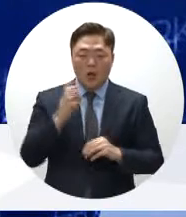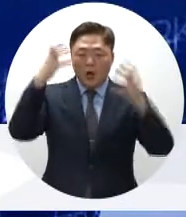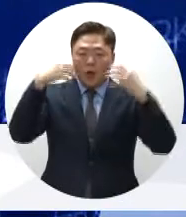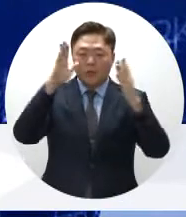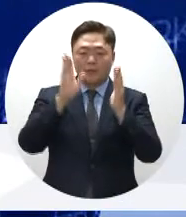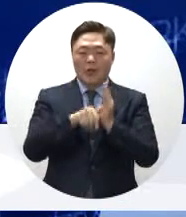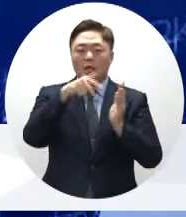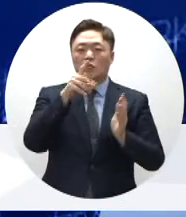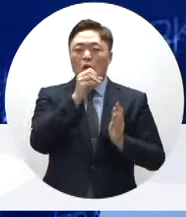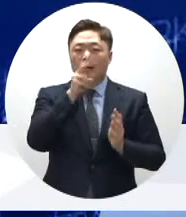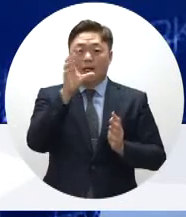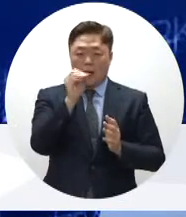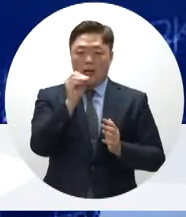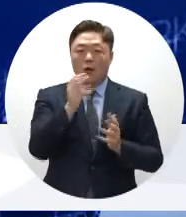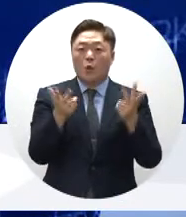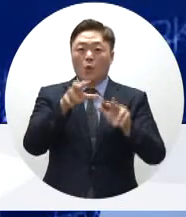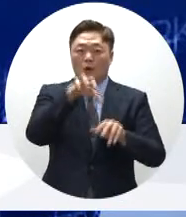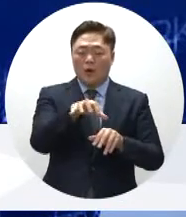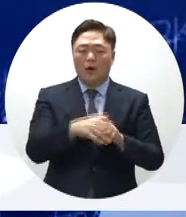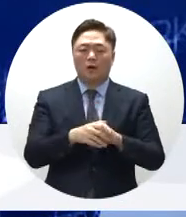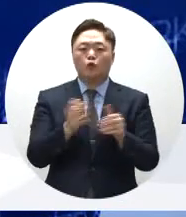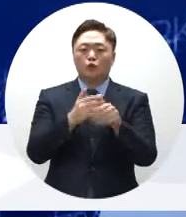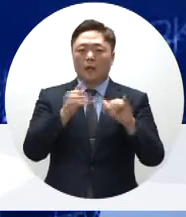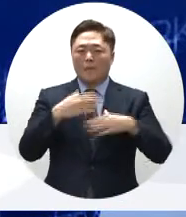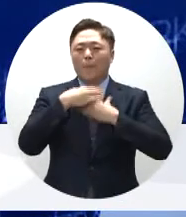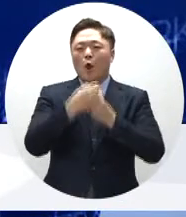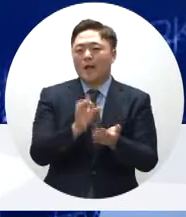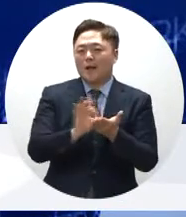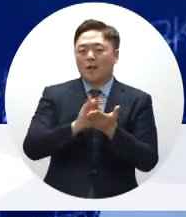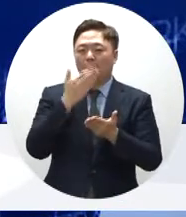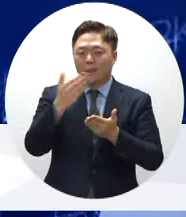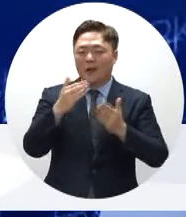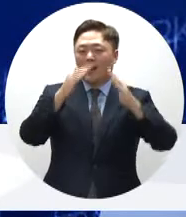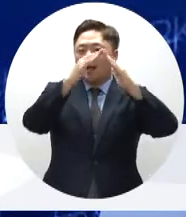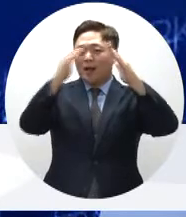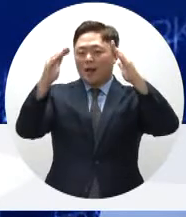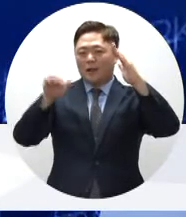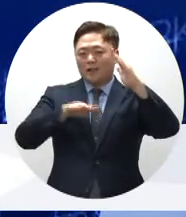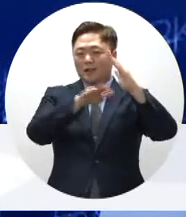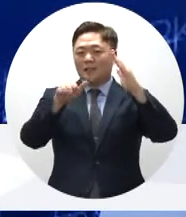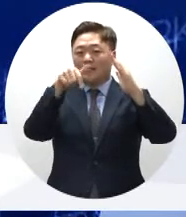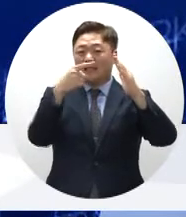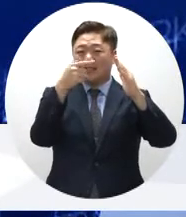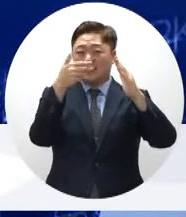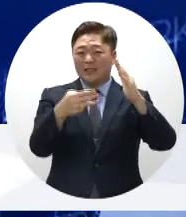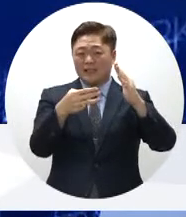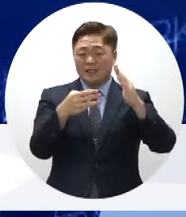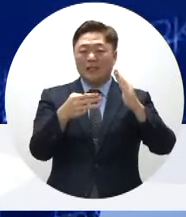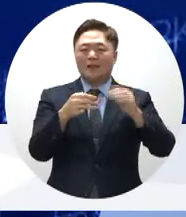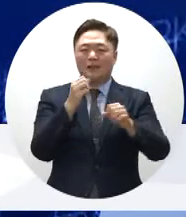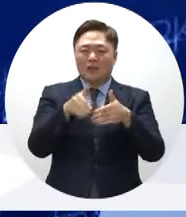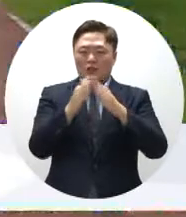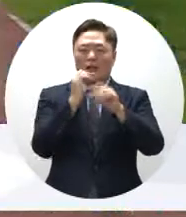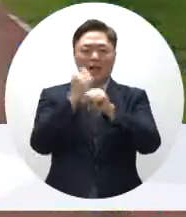합천군은 여름철 정양 레포츠 공원을 지역 주민들이 편하게 이용할 수 있도록 그늘막 설치 장소를 지정 운영할